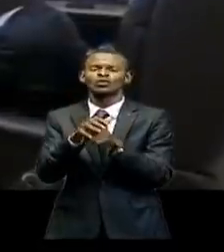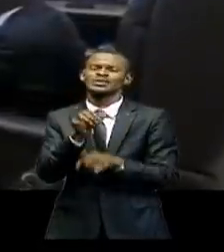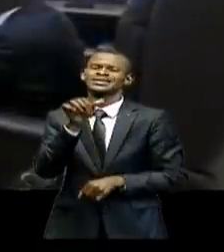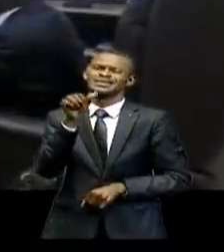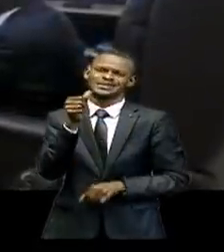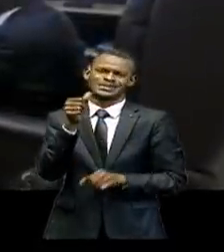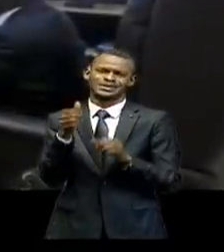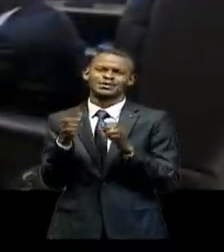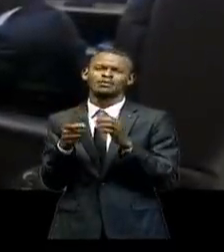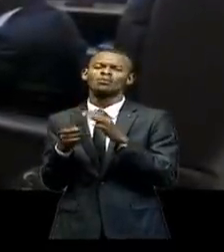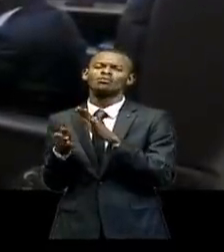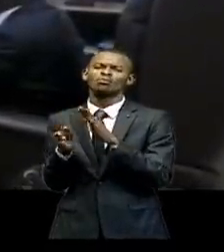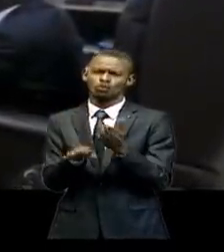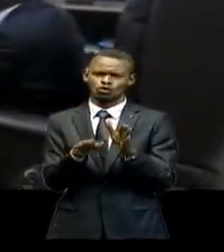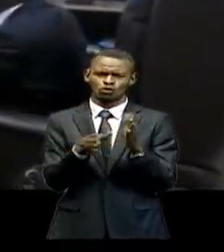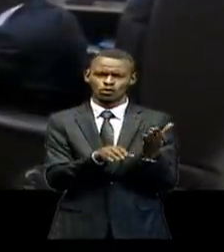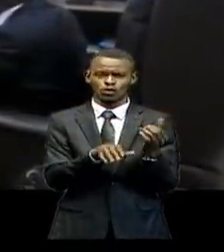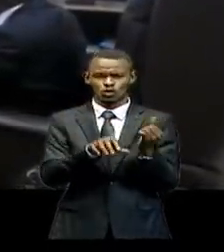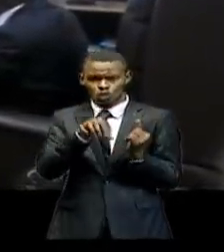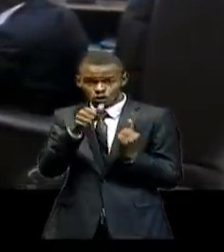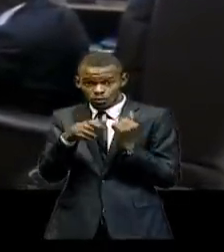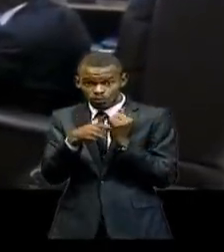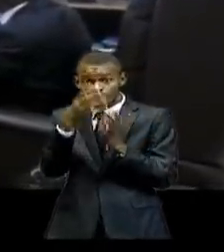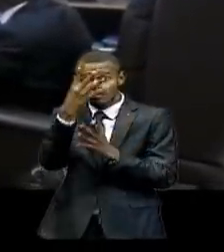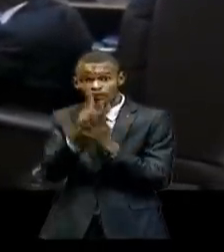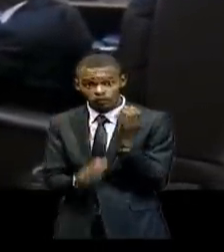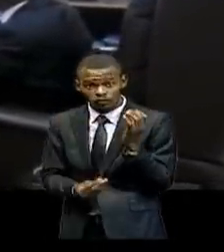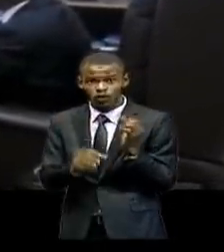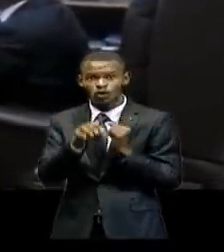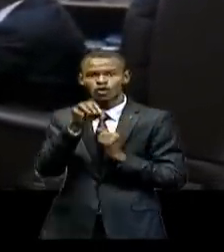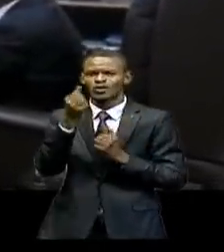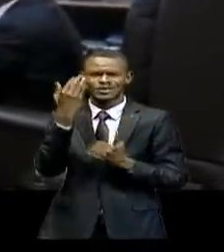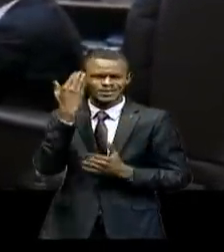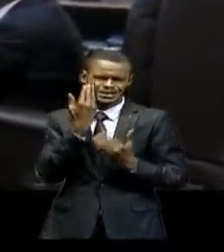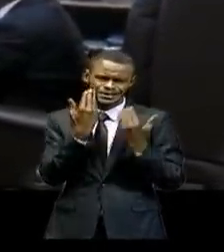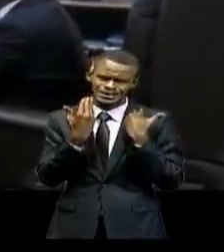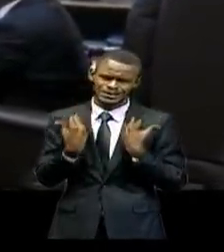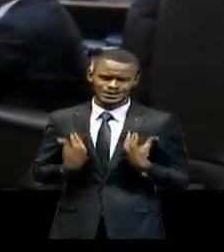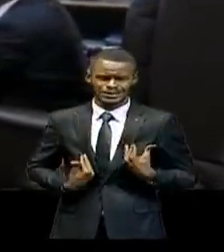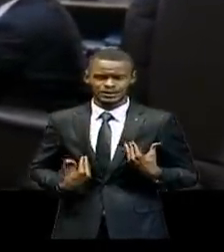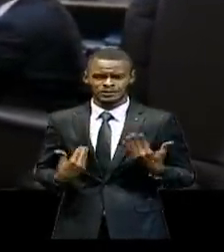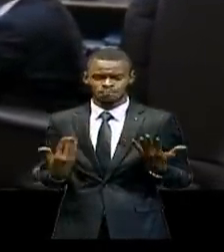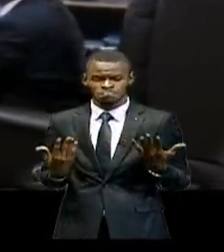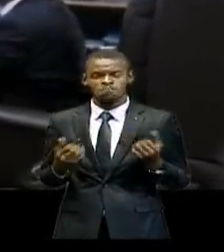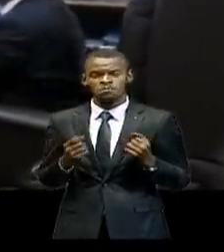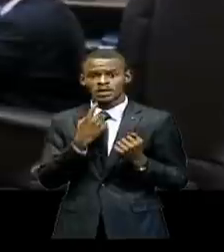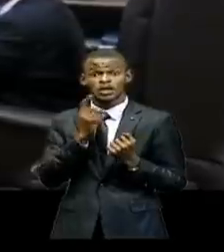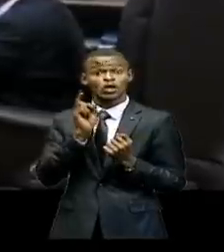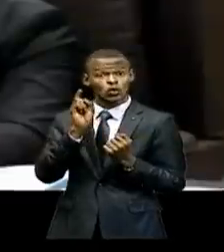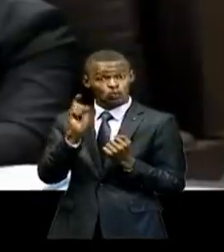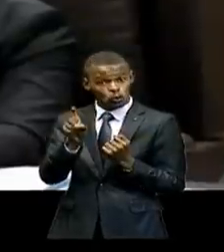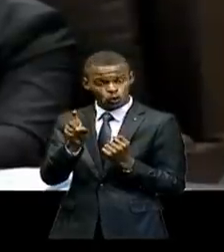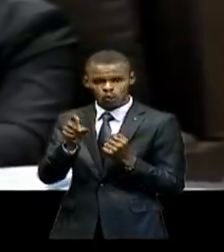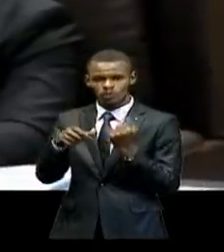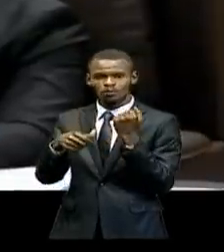personnes rescapées, de personnes disparues. Des instructions précises ont été données aux autorités locales pour que